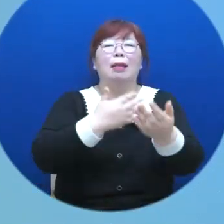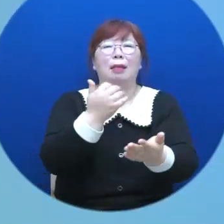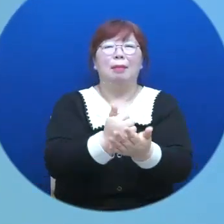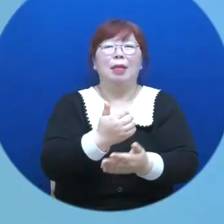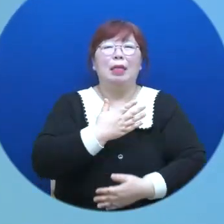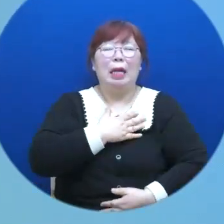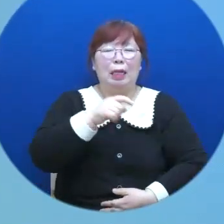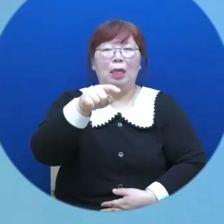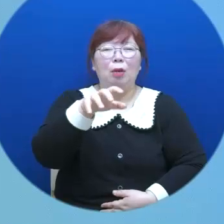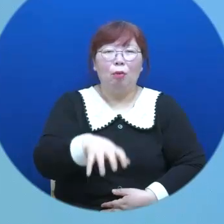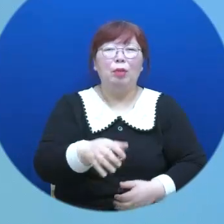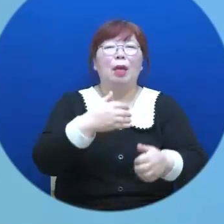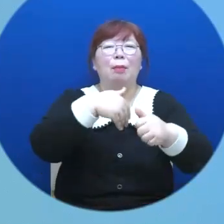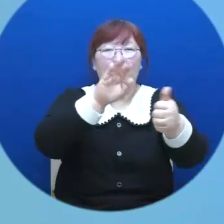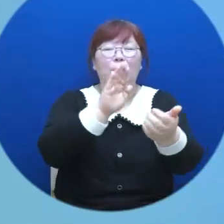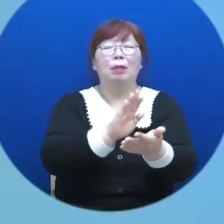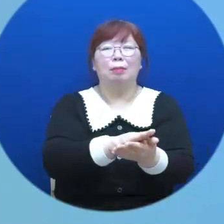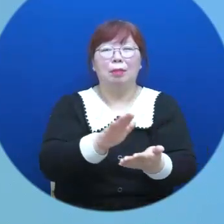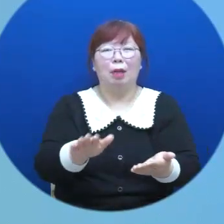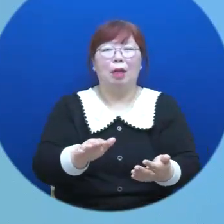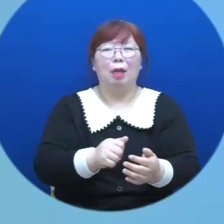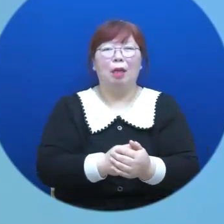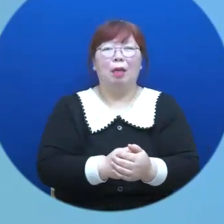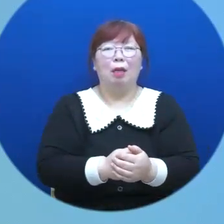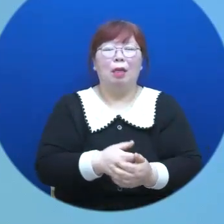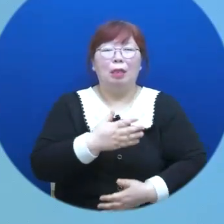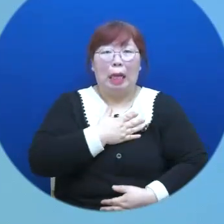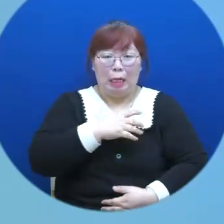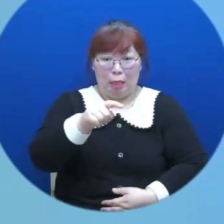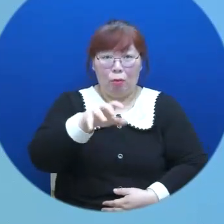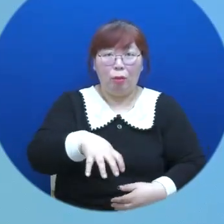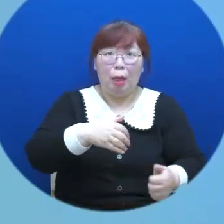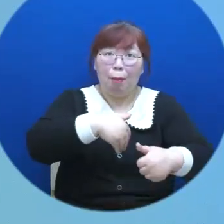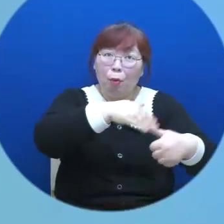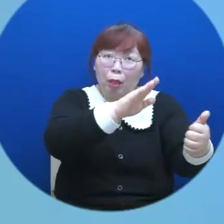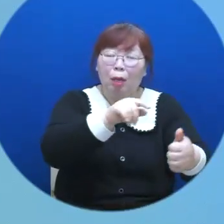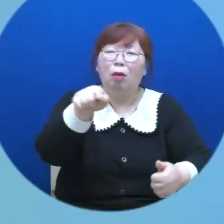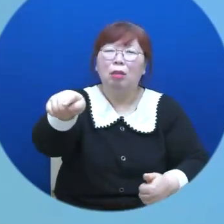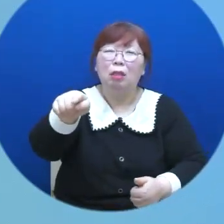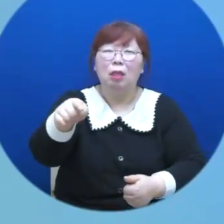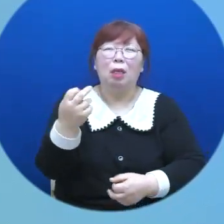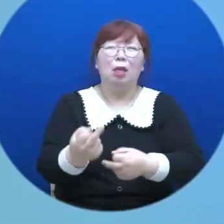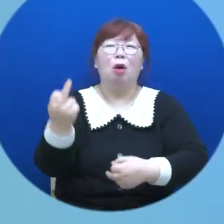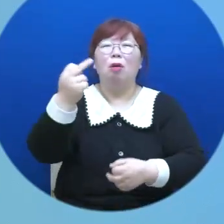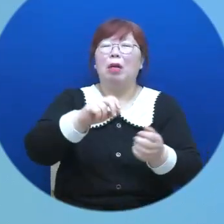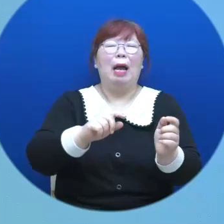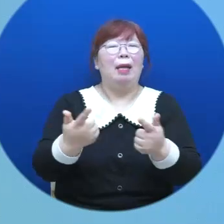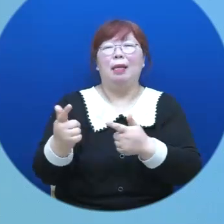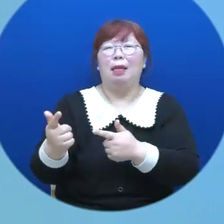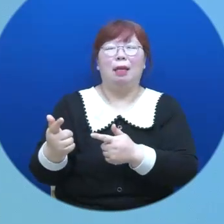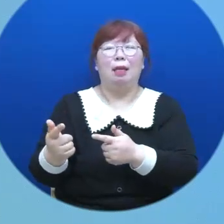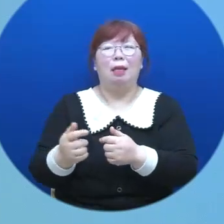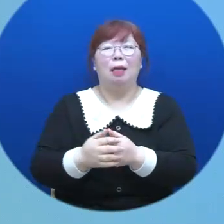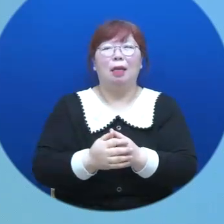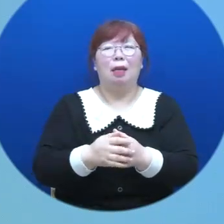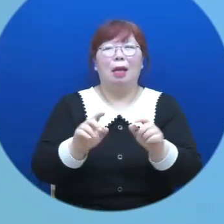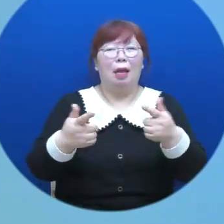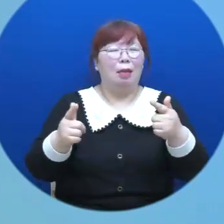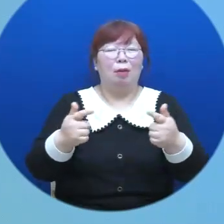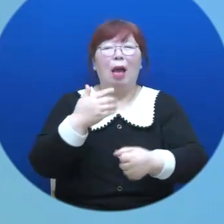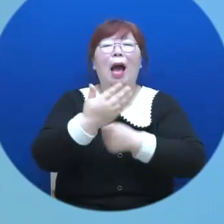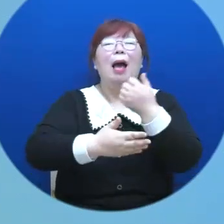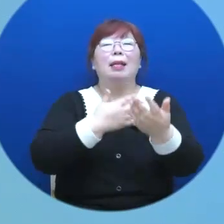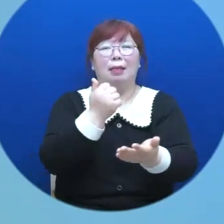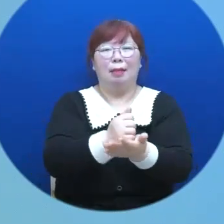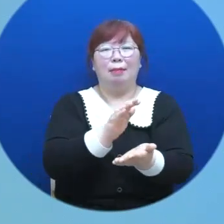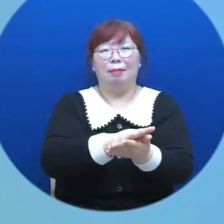나를 이곳에 보냈습니다. 나를 이곳에 보낸 것은 당신들이 아니에요. 하나님입니다. 라는 말을